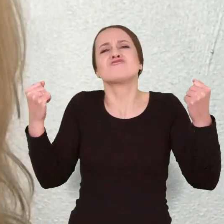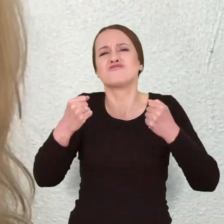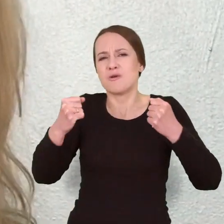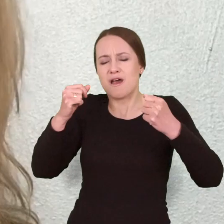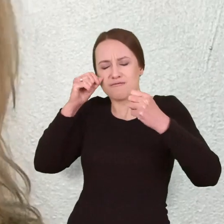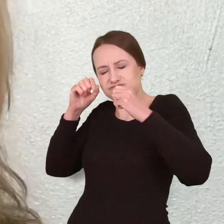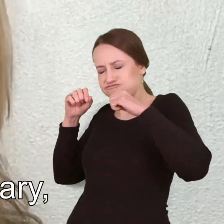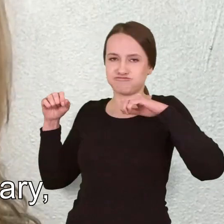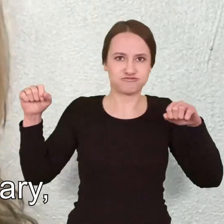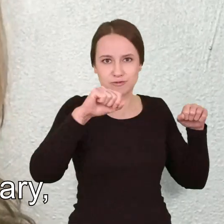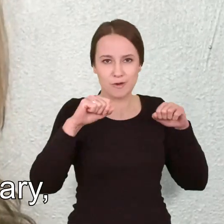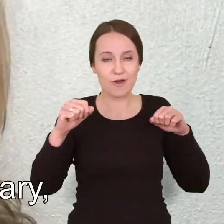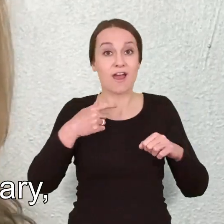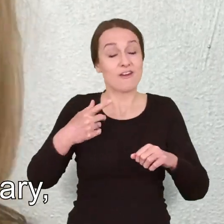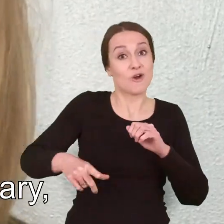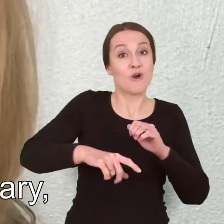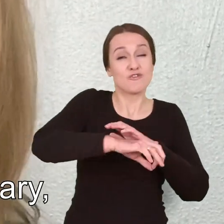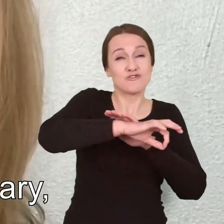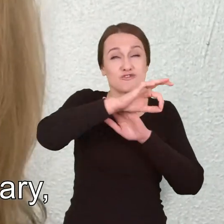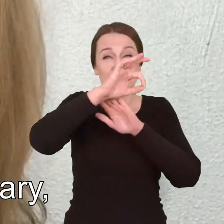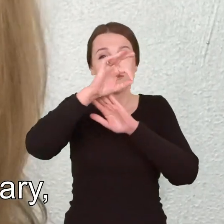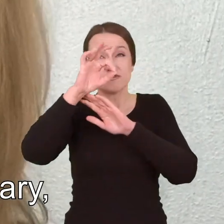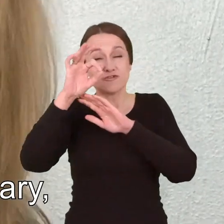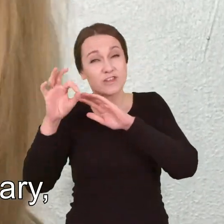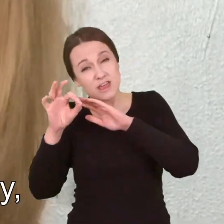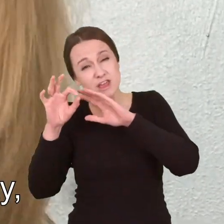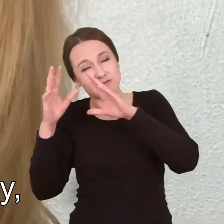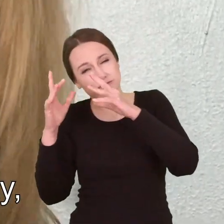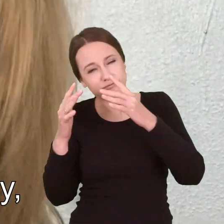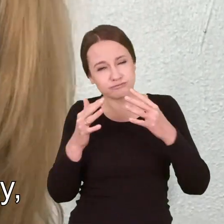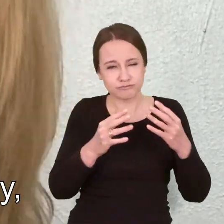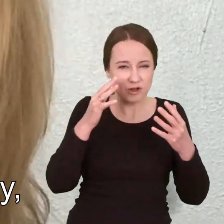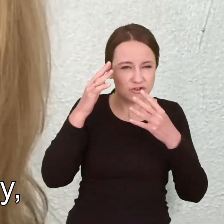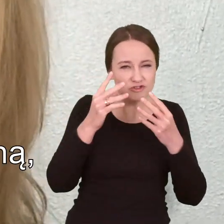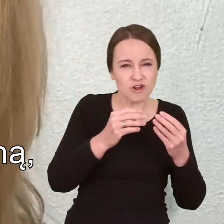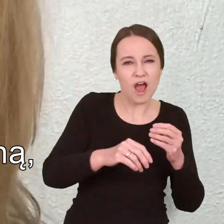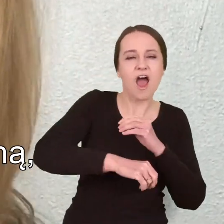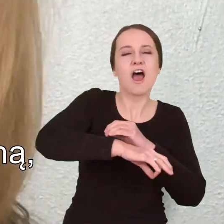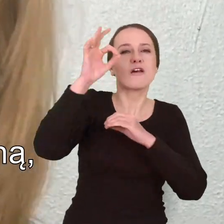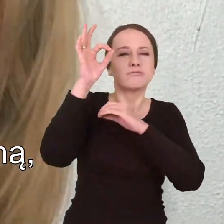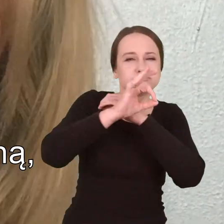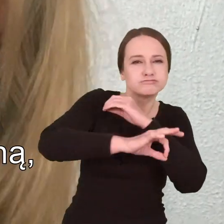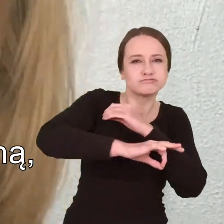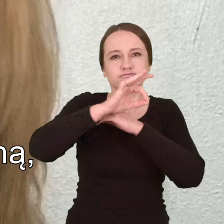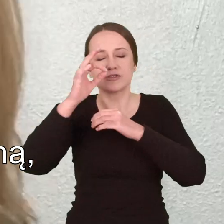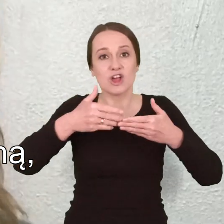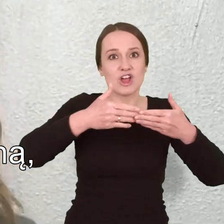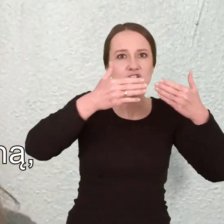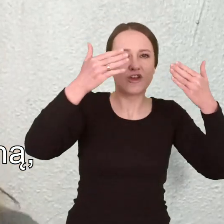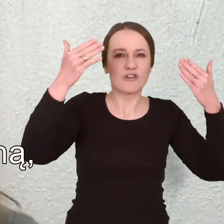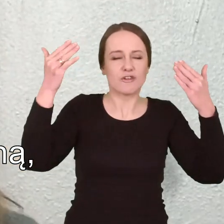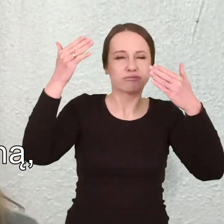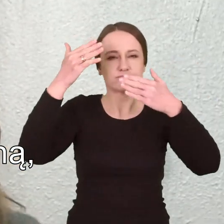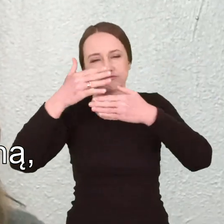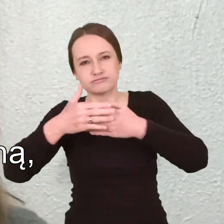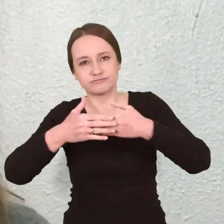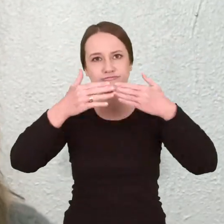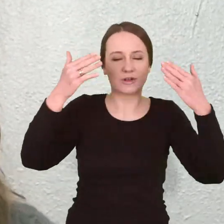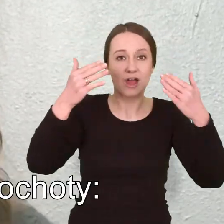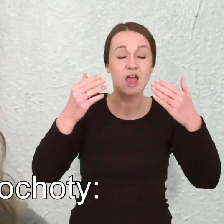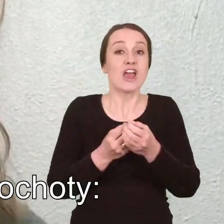rozpędu. Wciąż jeszcze świt jest szary, zmierzch niebiesko-złoty, dzień przechodzi na jedną, noc na drugą